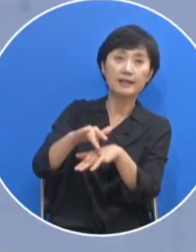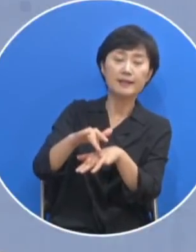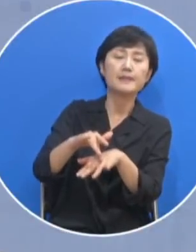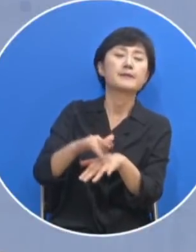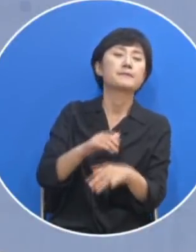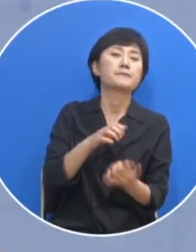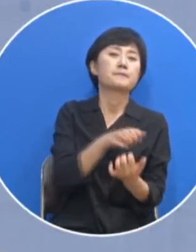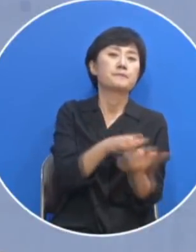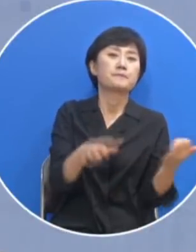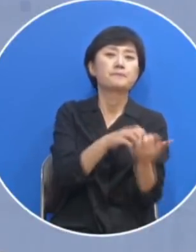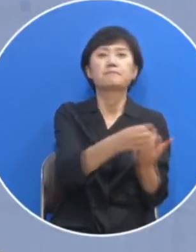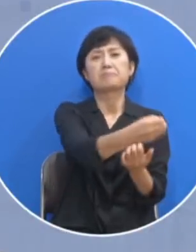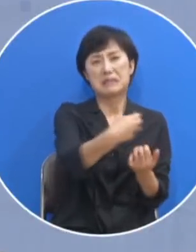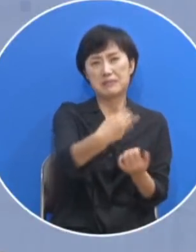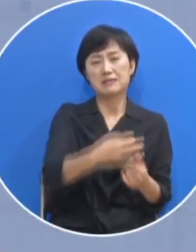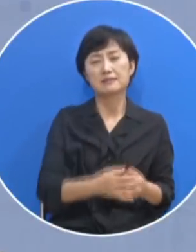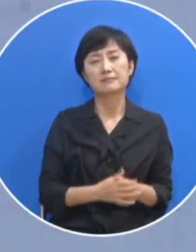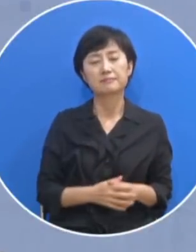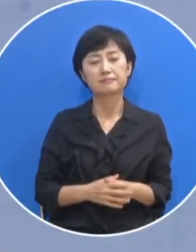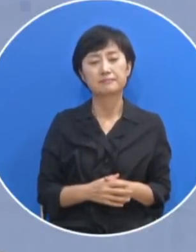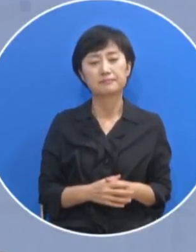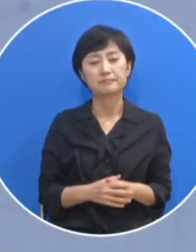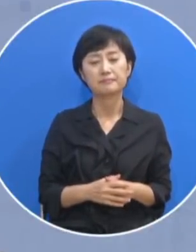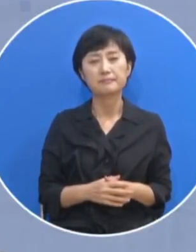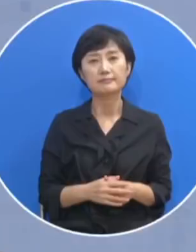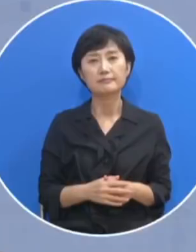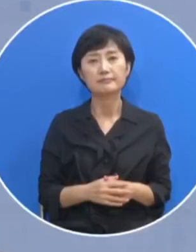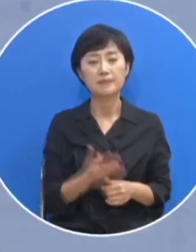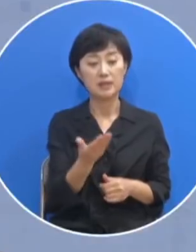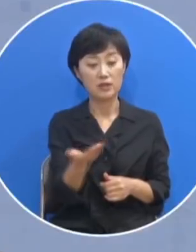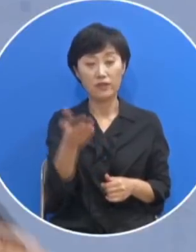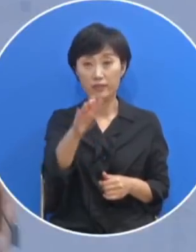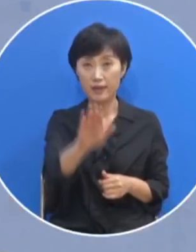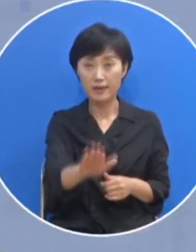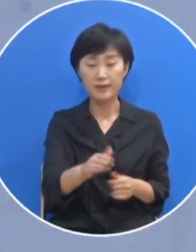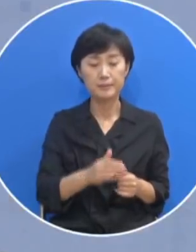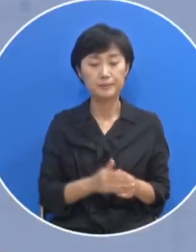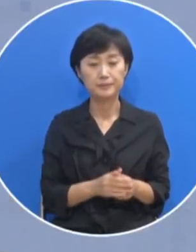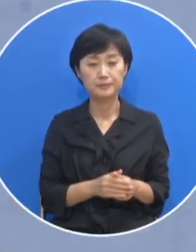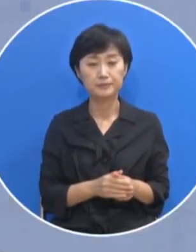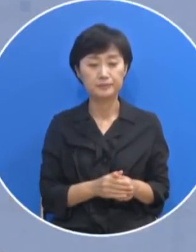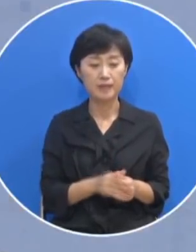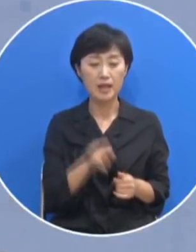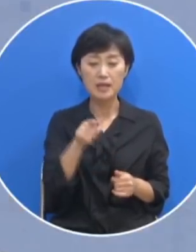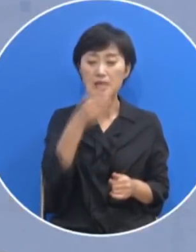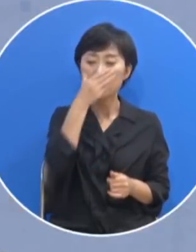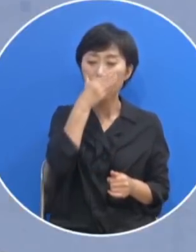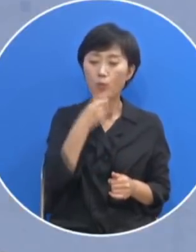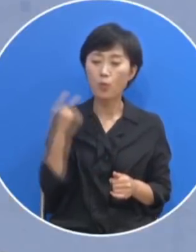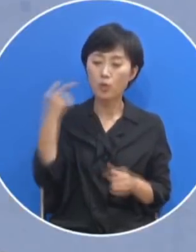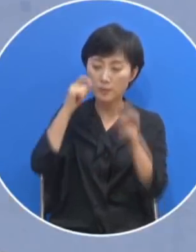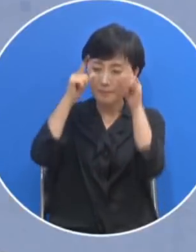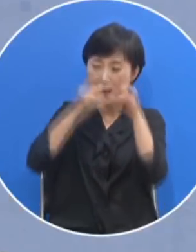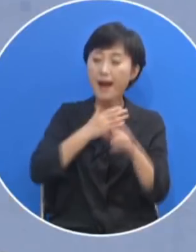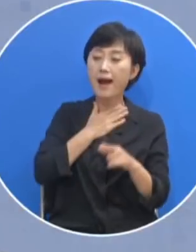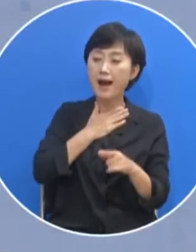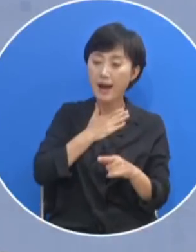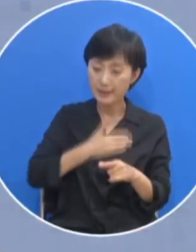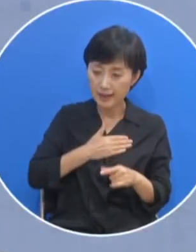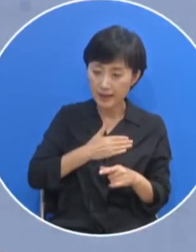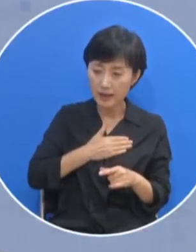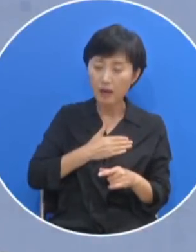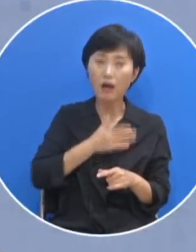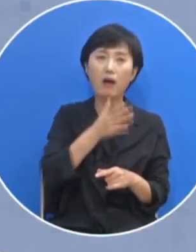5 될수 a 게 맞다 요샌 날 그런데 이 복음을 아는 사람은 요 가치를 알기